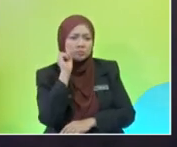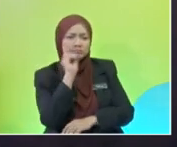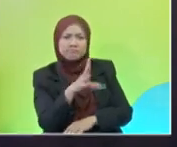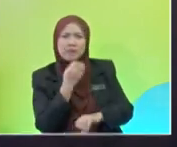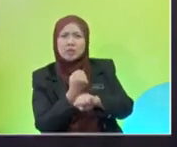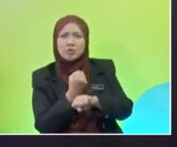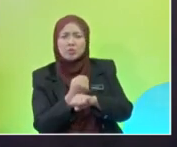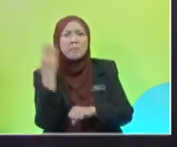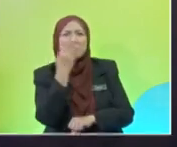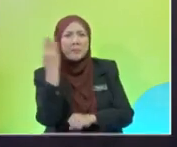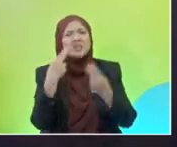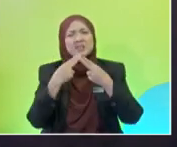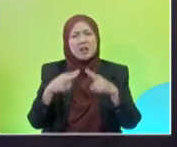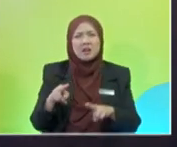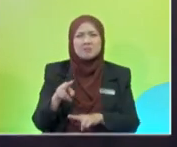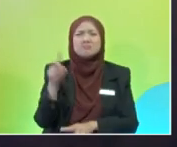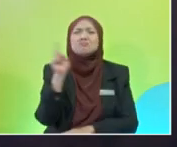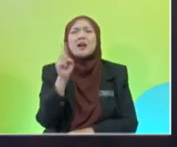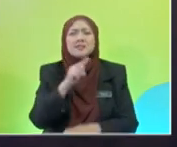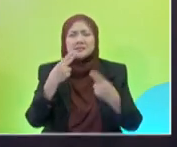apa yang Bagaimana